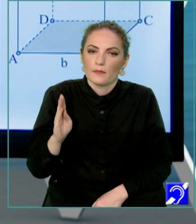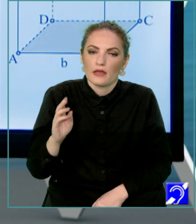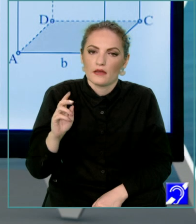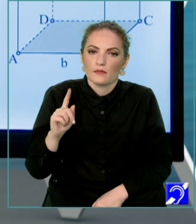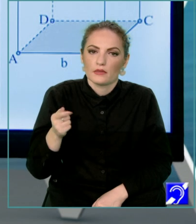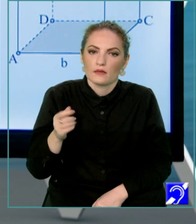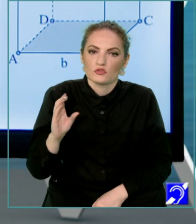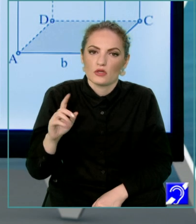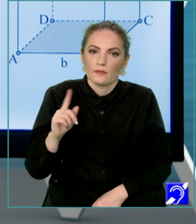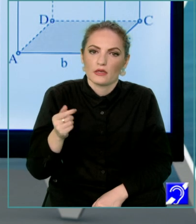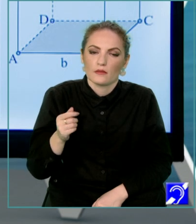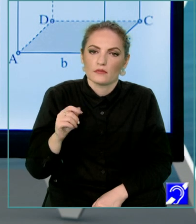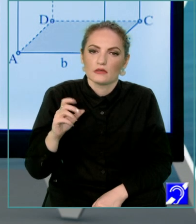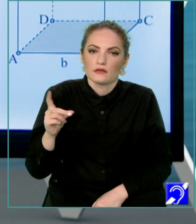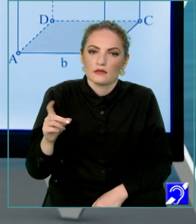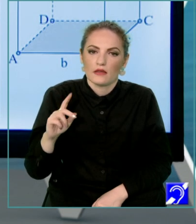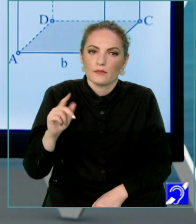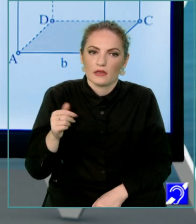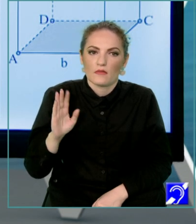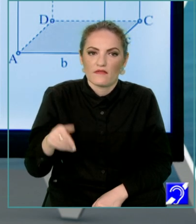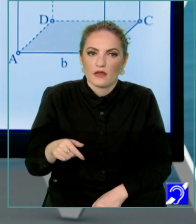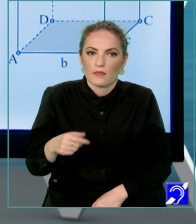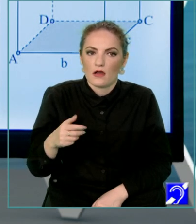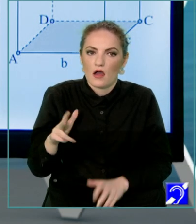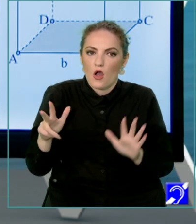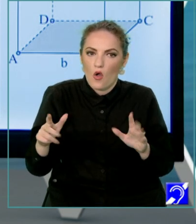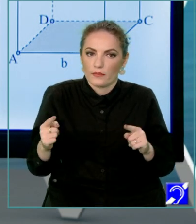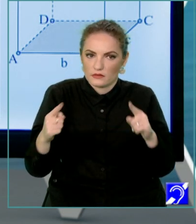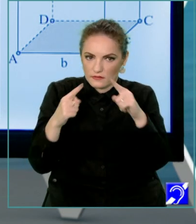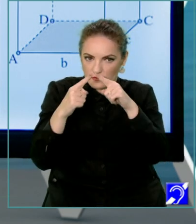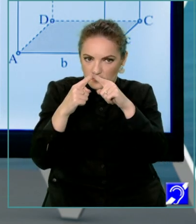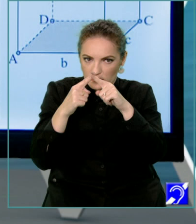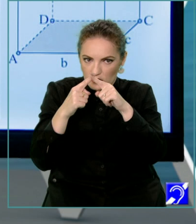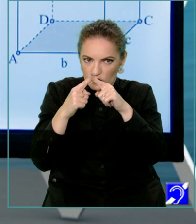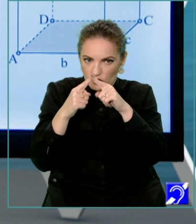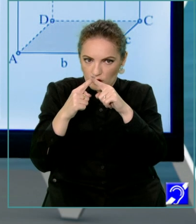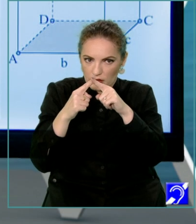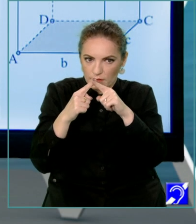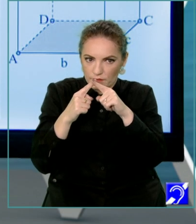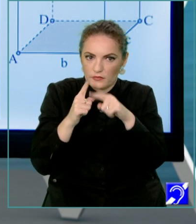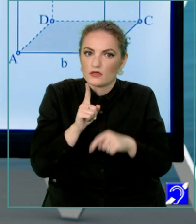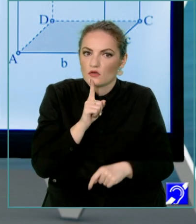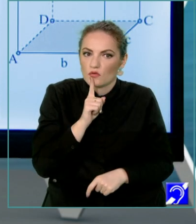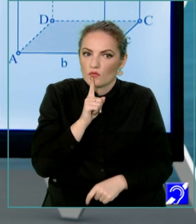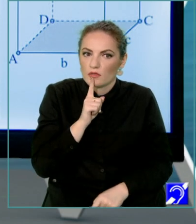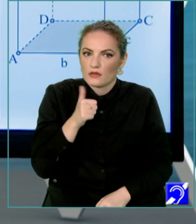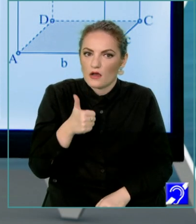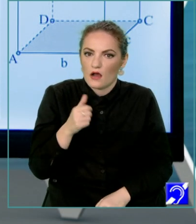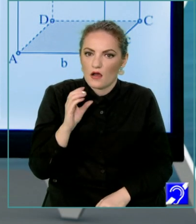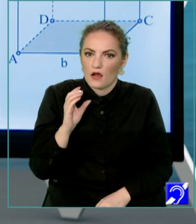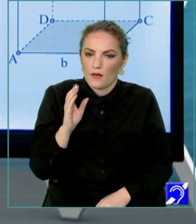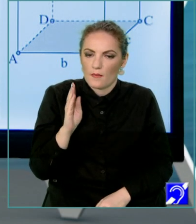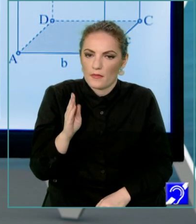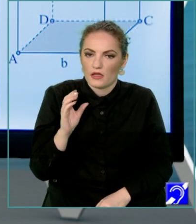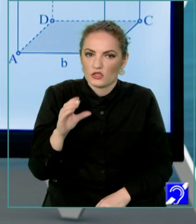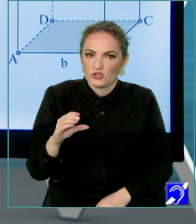prim că avem opt vârfuri reprezentate prin punctele a b c d a prim